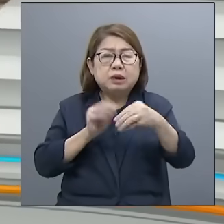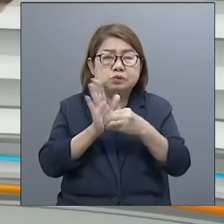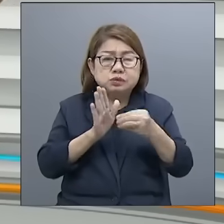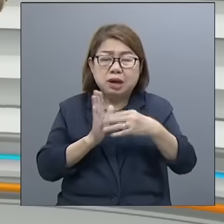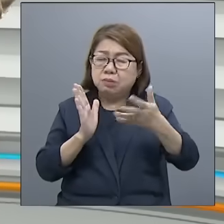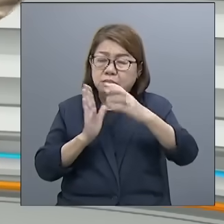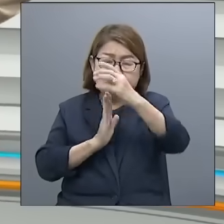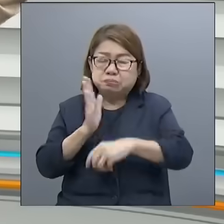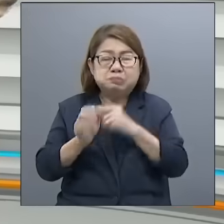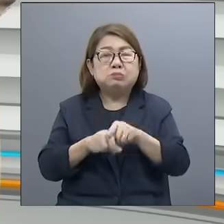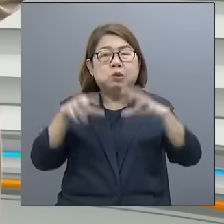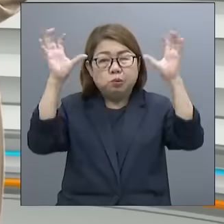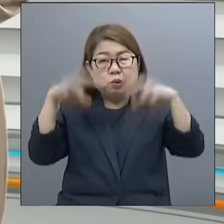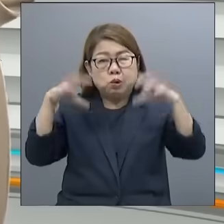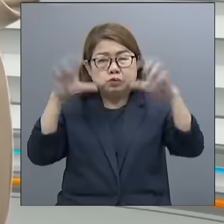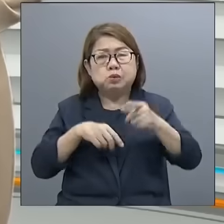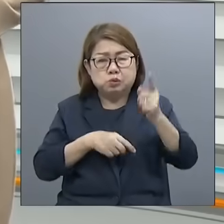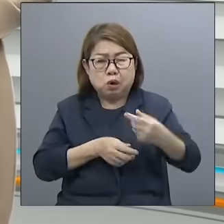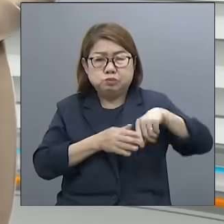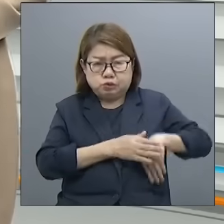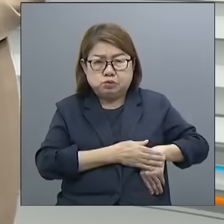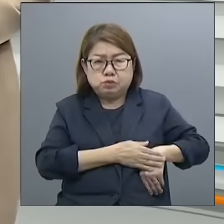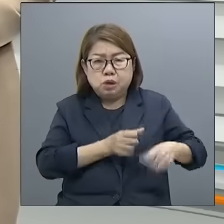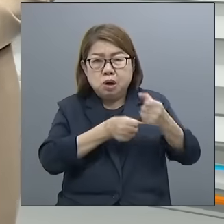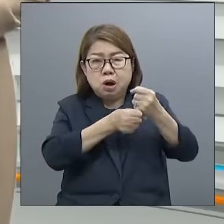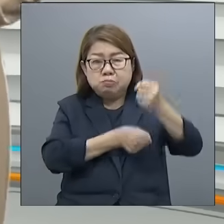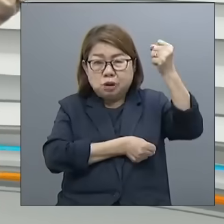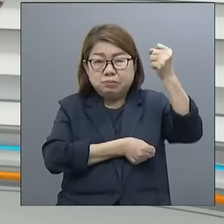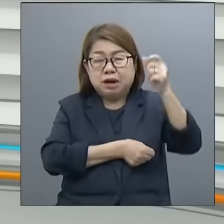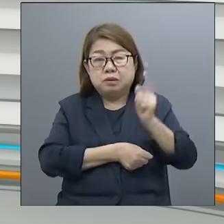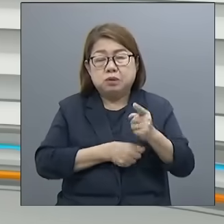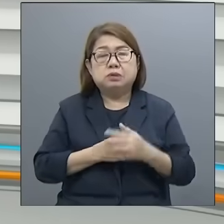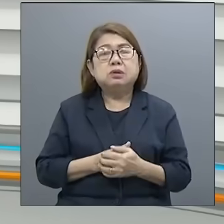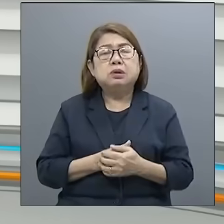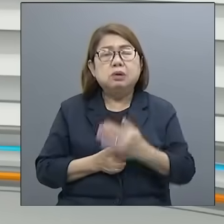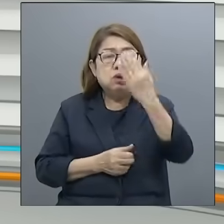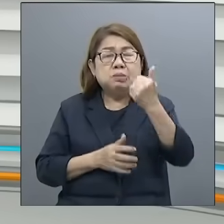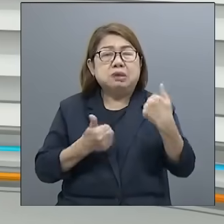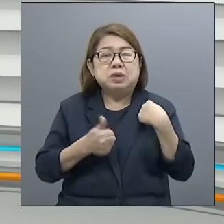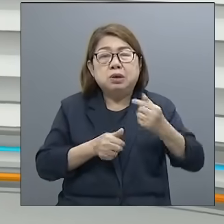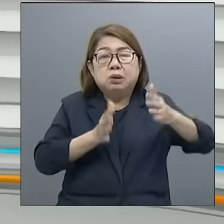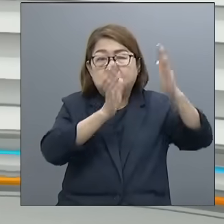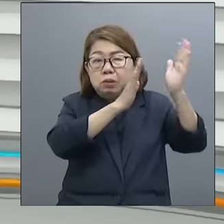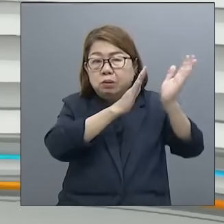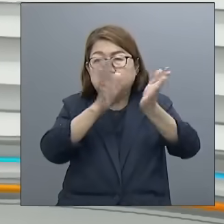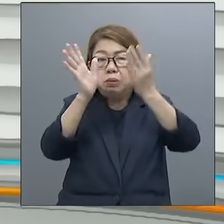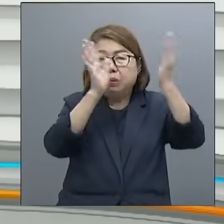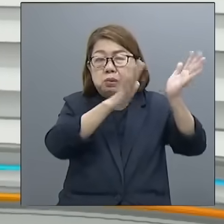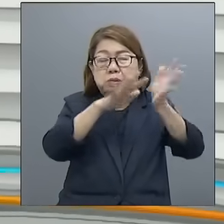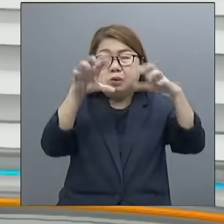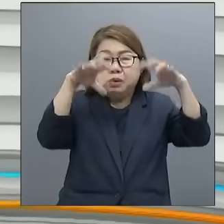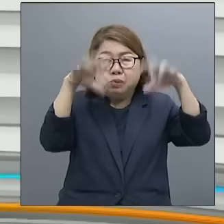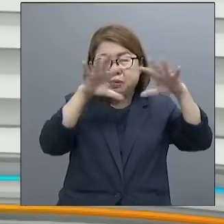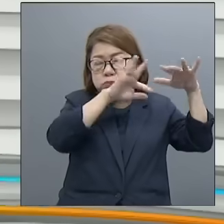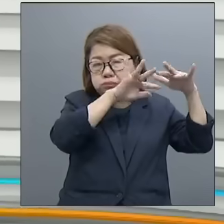อดทั้งสัปดาห์นี้ยังคงต้องพกร่มติดตัวก่อนออกจากบ้านค่ะเนื่องจากว่าช่วงนี้นะคะยังคงมีร่องมรสุมพาดผ่านในบริเวณพื้นที่ประเทศไท